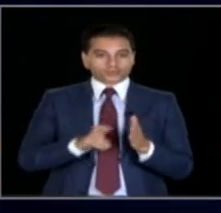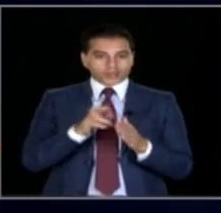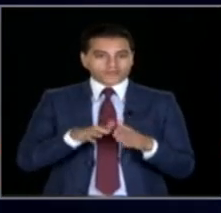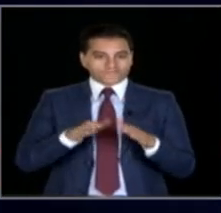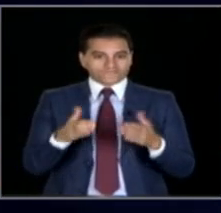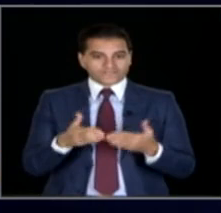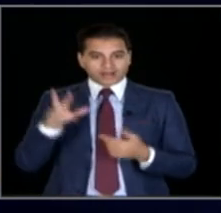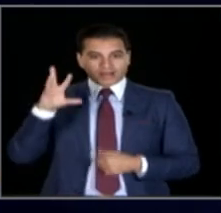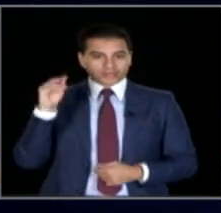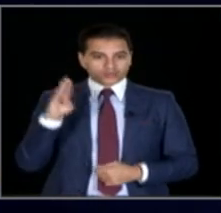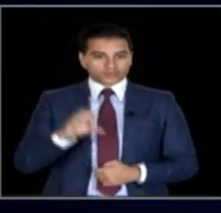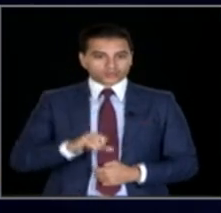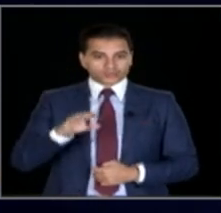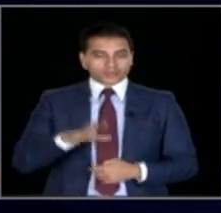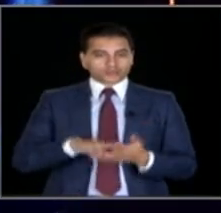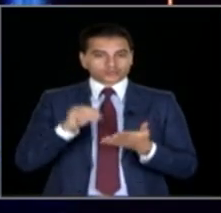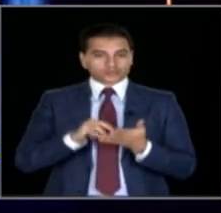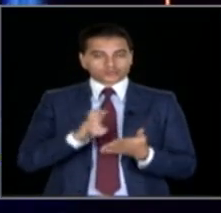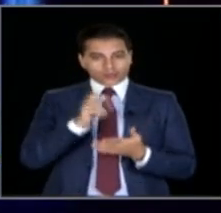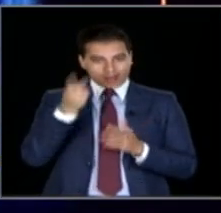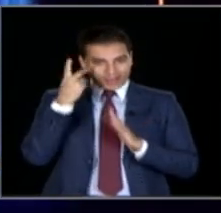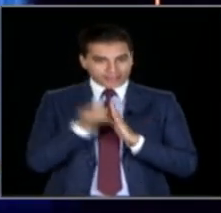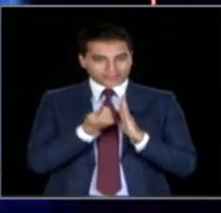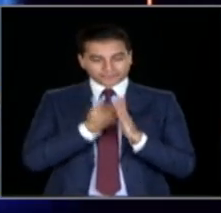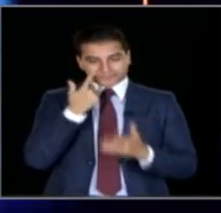الهكسوس. أدب والسؤال.